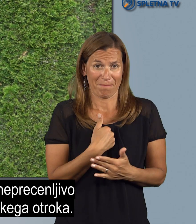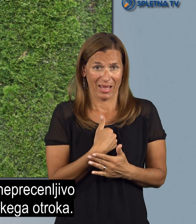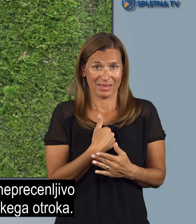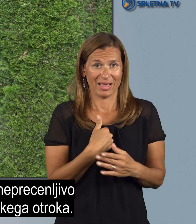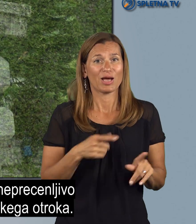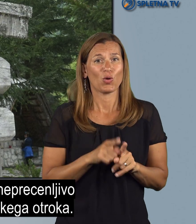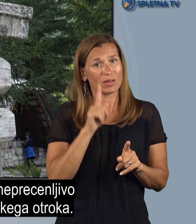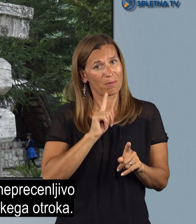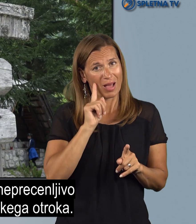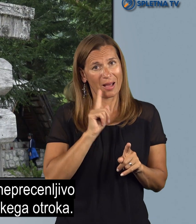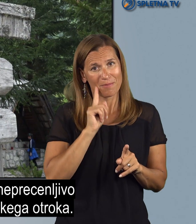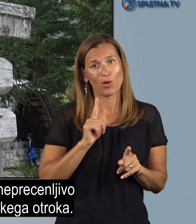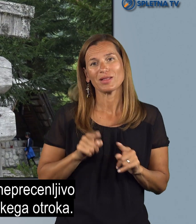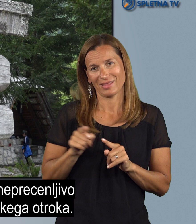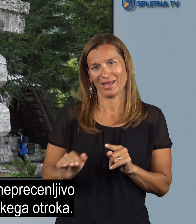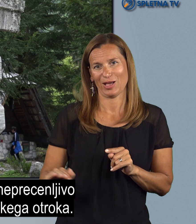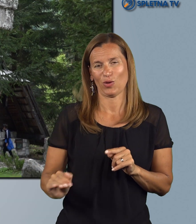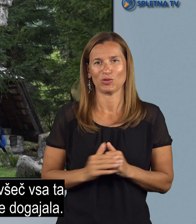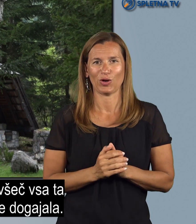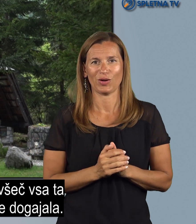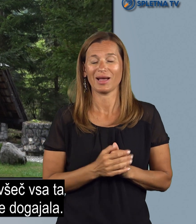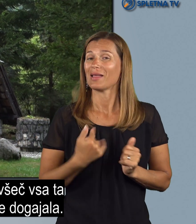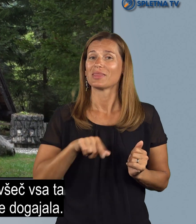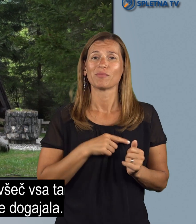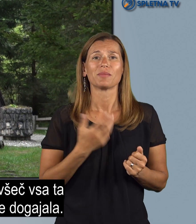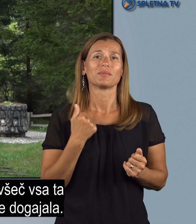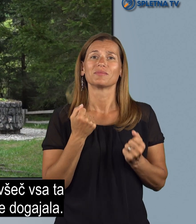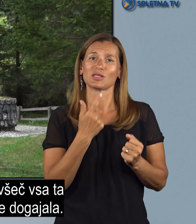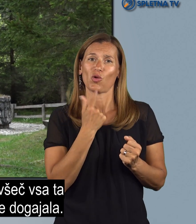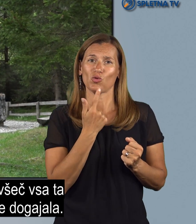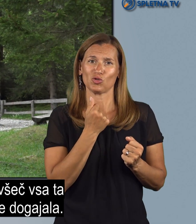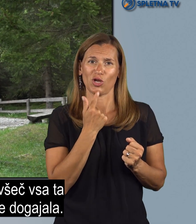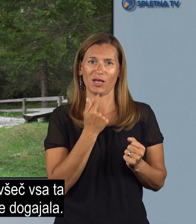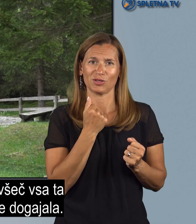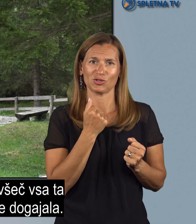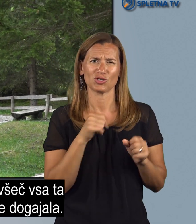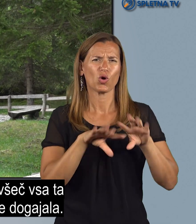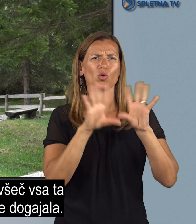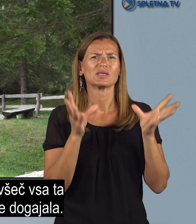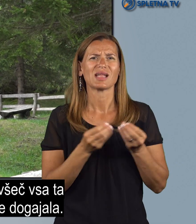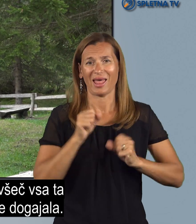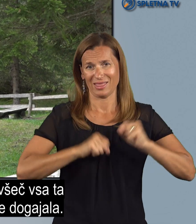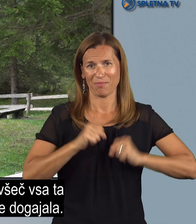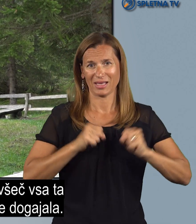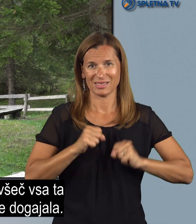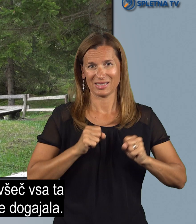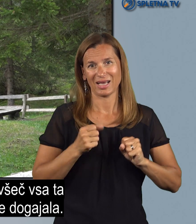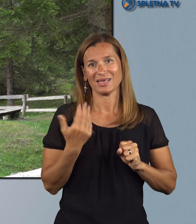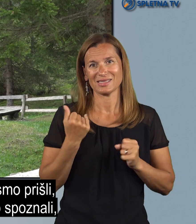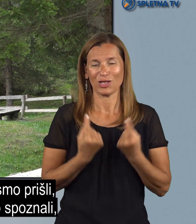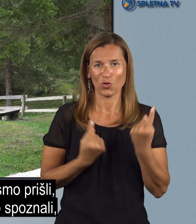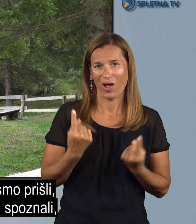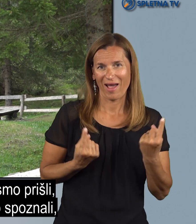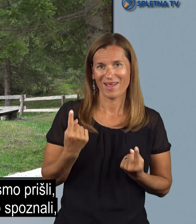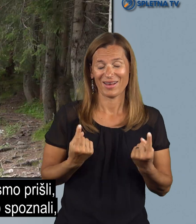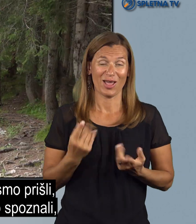mene kot mamo takega otroka. Zelo nam je bila všeč vsa ta animacija, ki se je dogajala. V